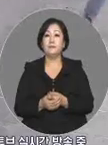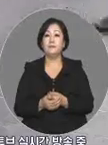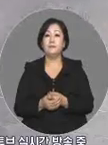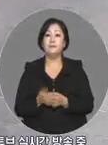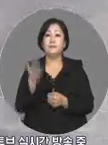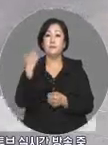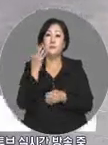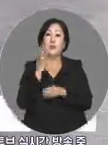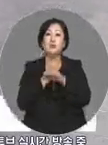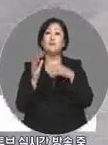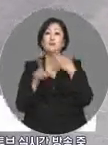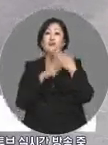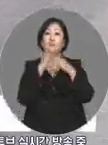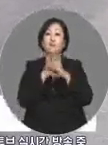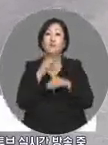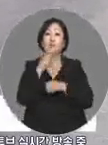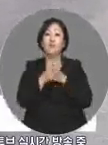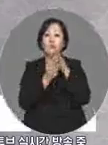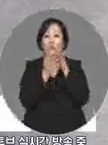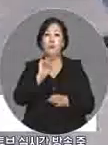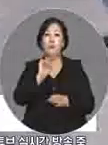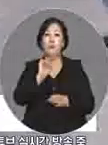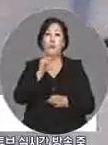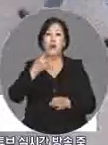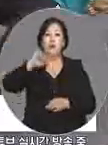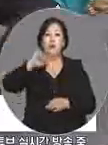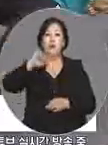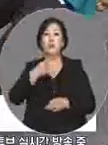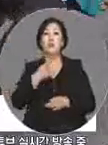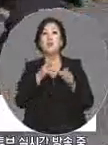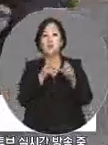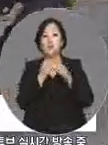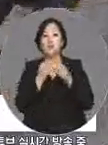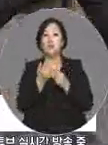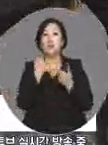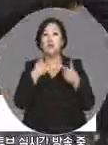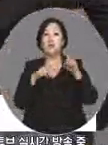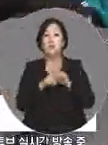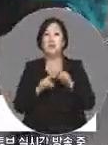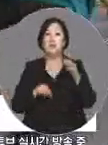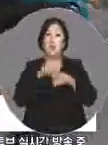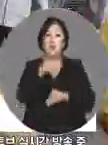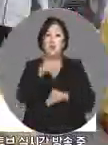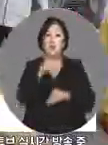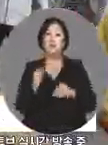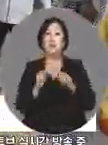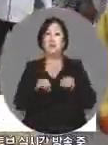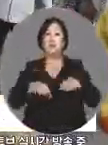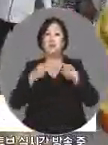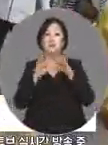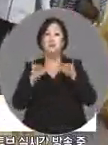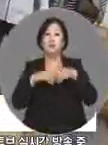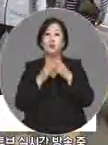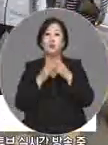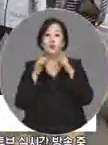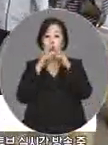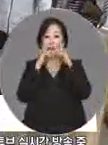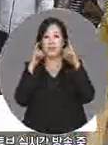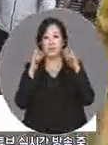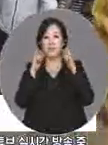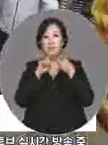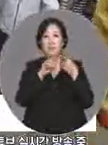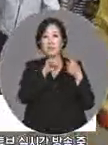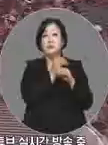이달 중순 3년 만에 재개된 울산 마두이 축제. 야외에서 열렸지만 참가자들은 마스크를 착용하고